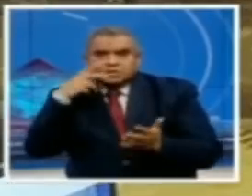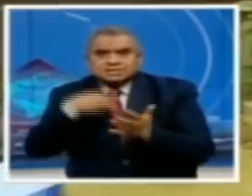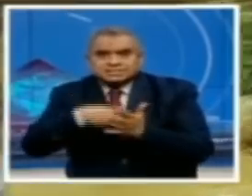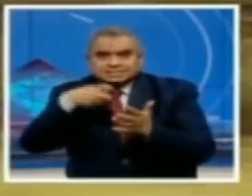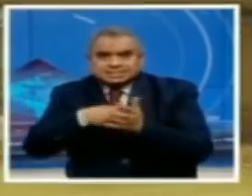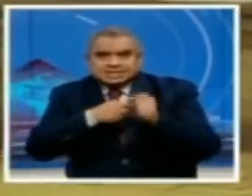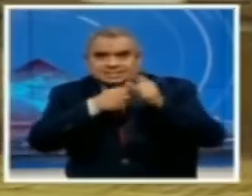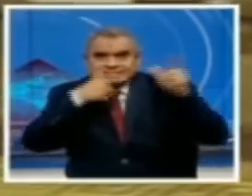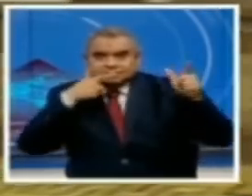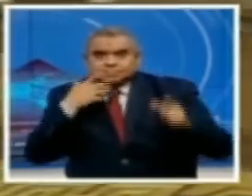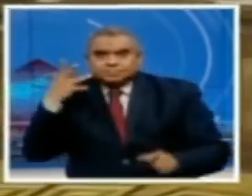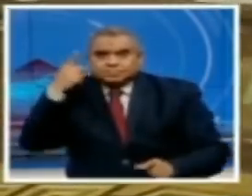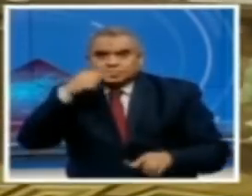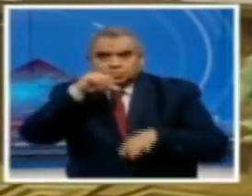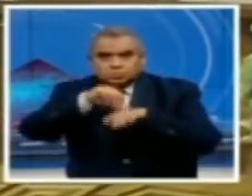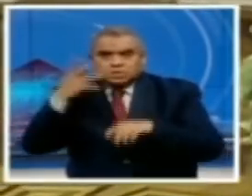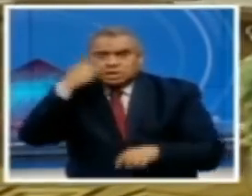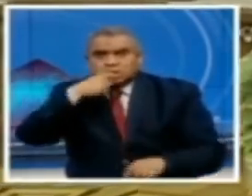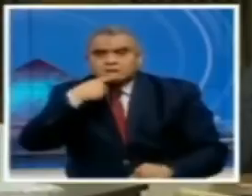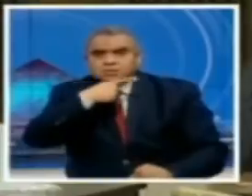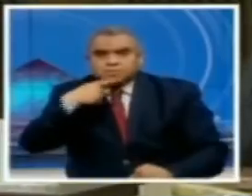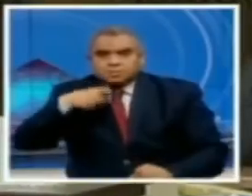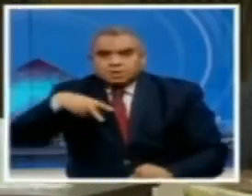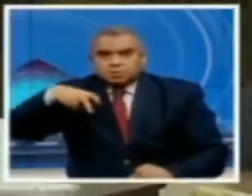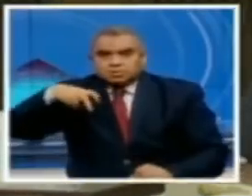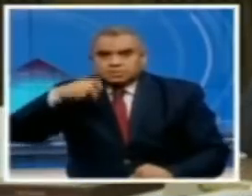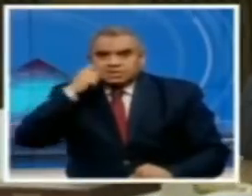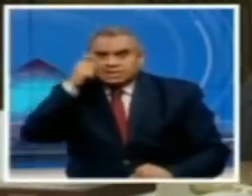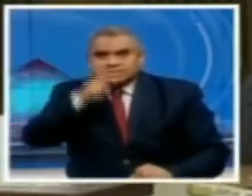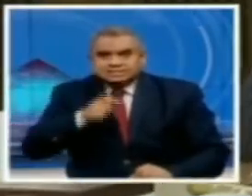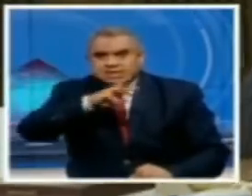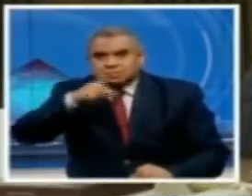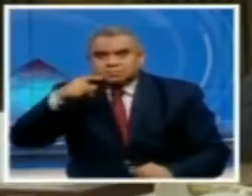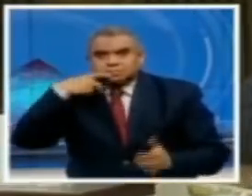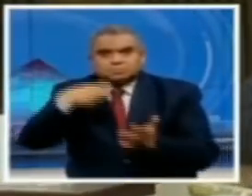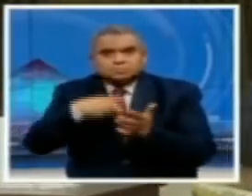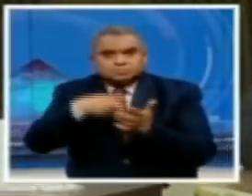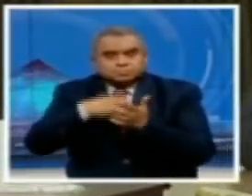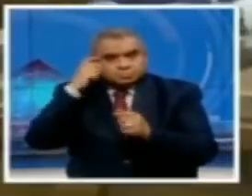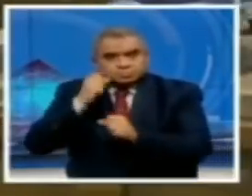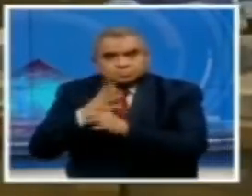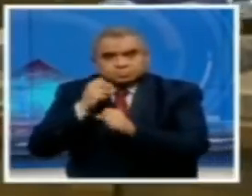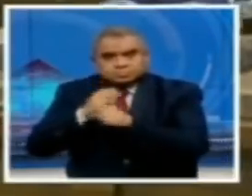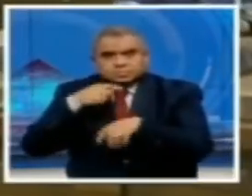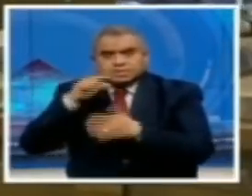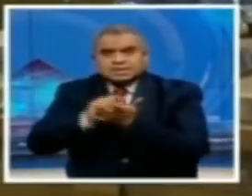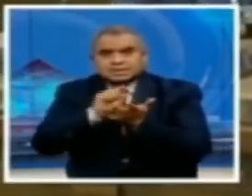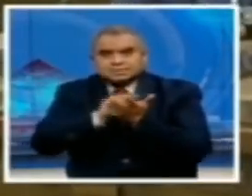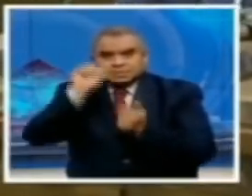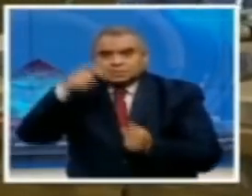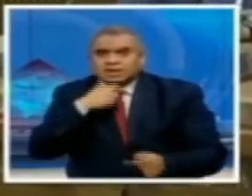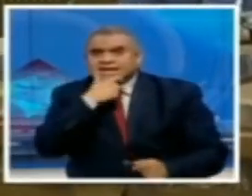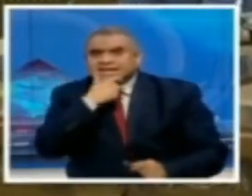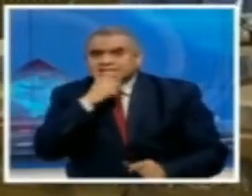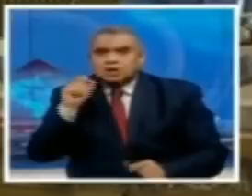تأشيرات سياحية بمنافذ الوصول لأكثر من 180 جنسية للحاصلين على تأشيرات سارية من